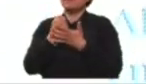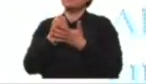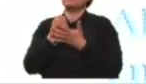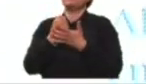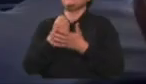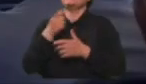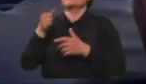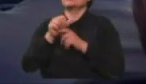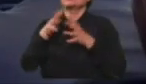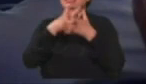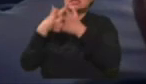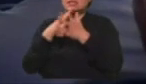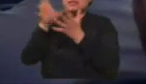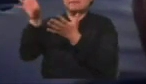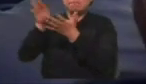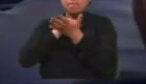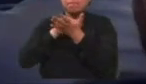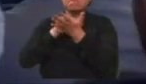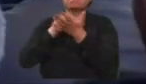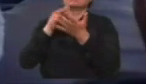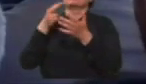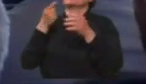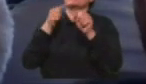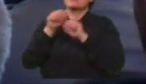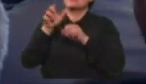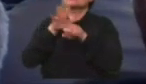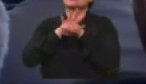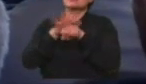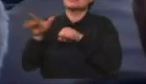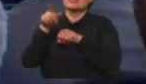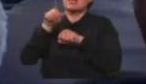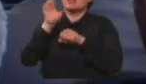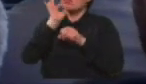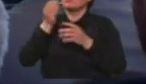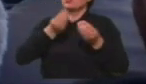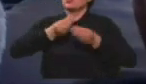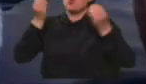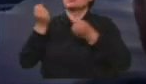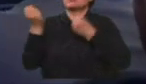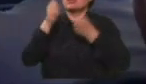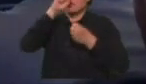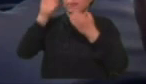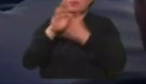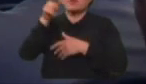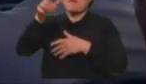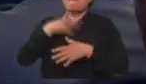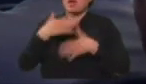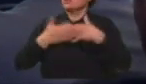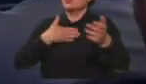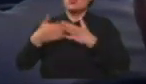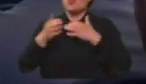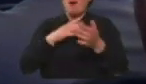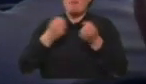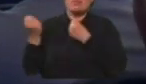jest co prawda ze Stanów. Stany Zjednoczone nie są znane z tego, że mają dobrze rozwinięty transport publiczny. W zasadzie są znane z tego, że tam jest słaby ten